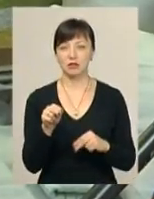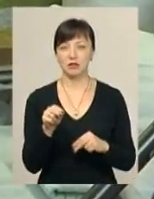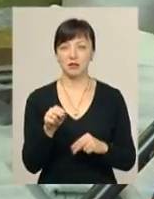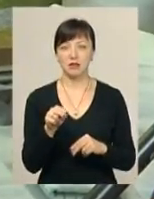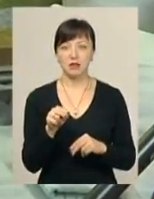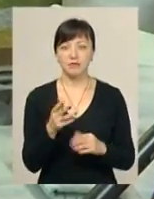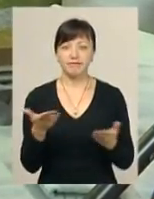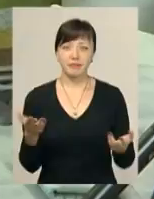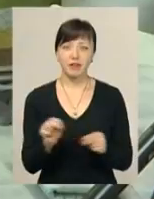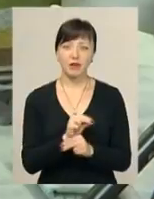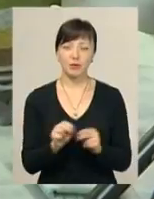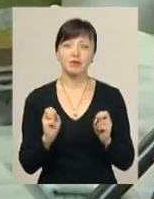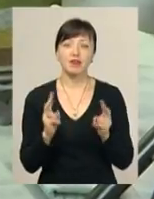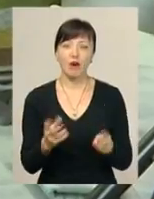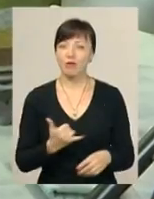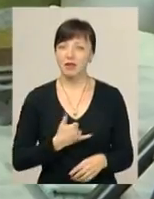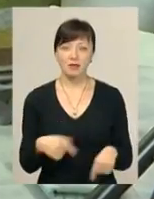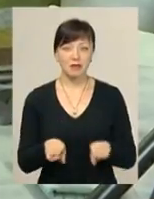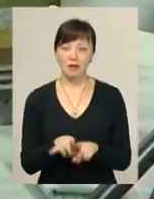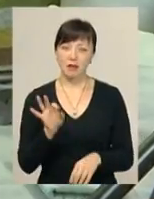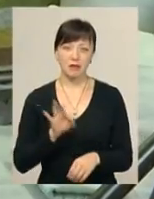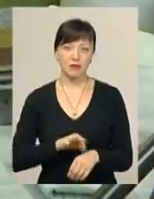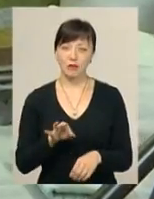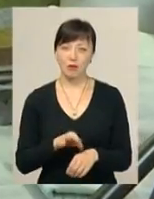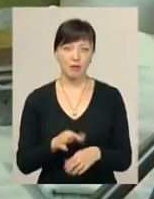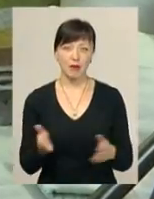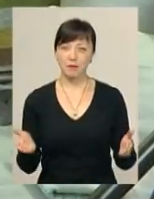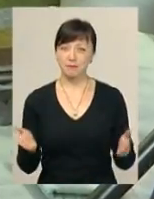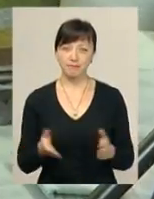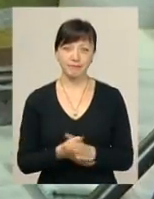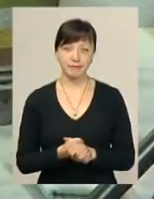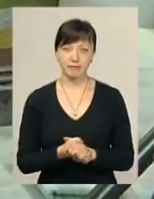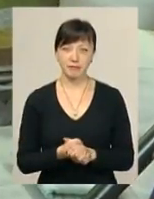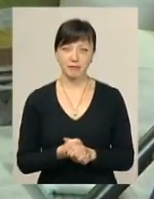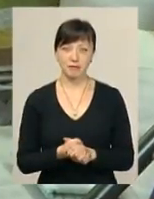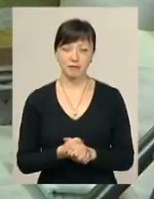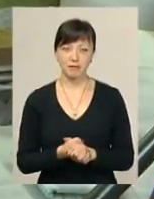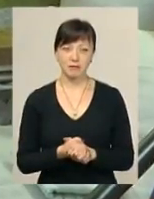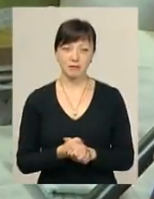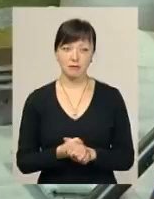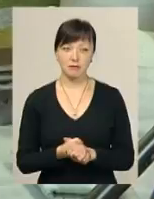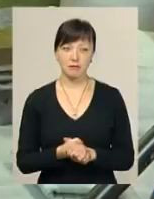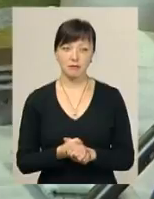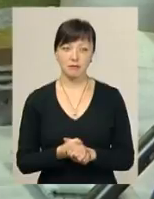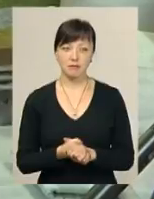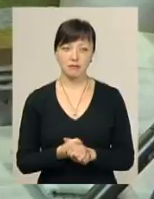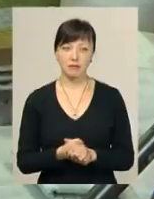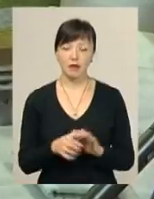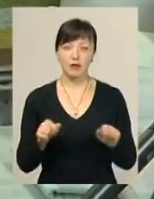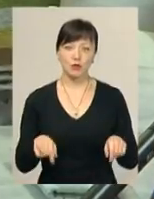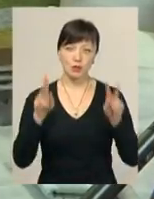Ну, лікують, як лікують. У мене така хвороба, тут не знаю,